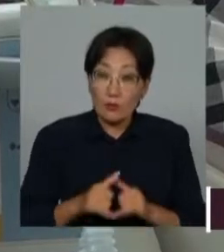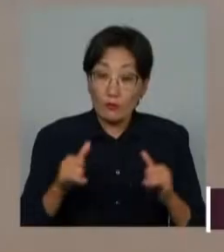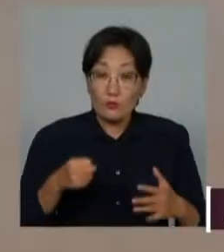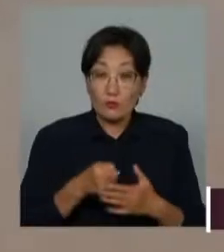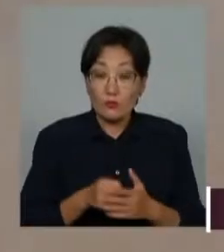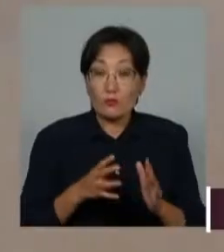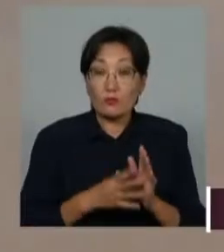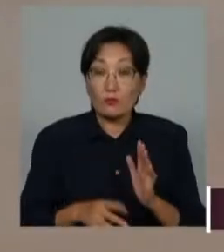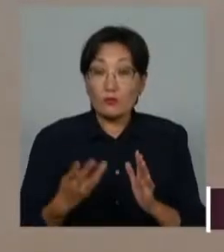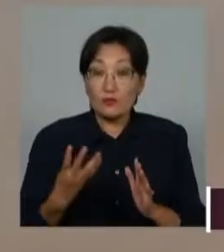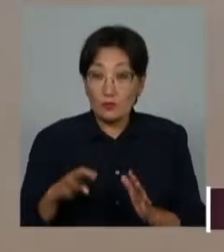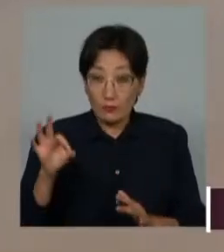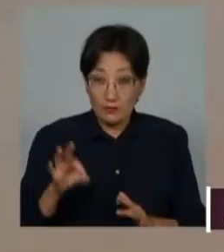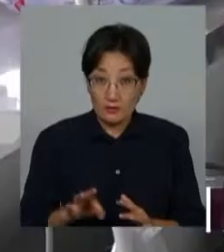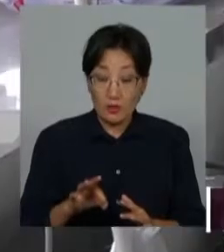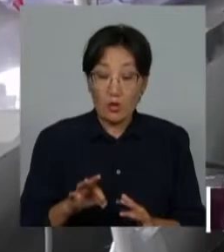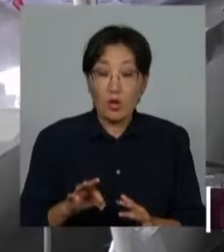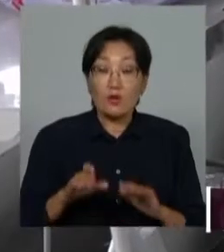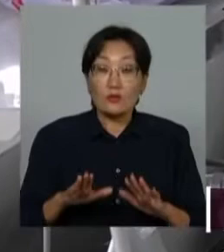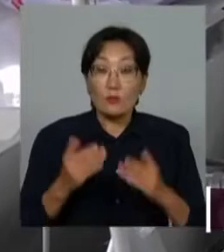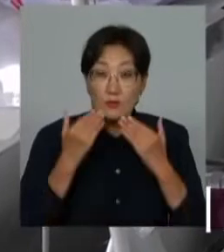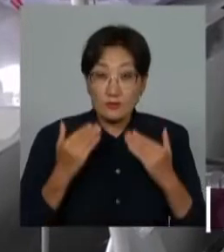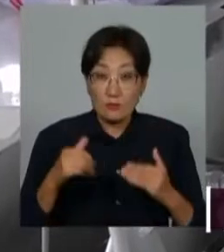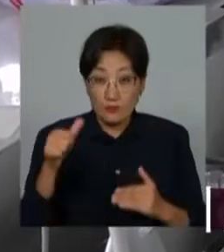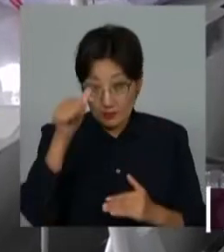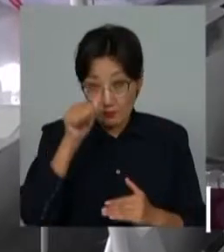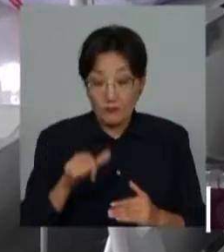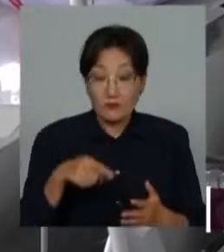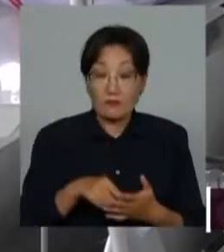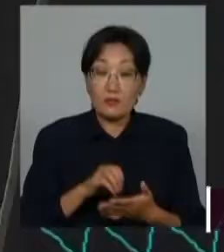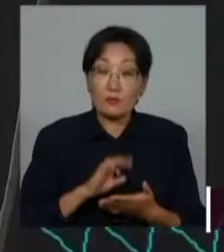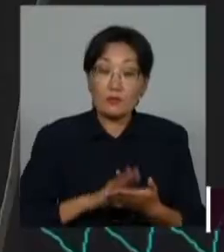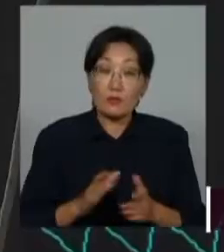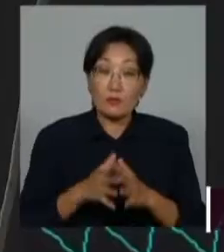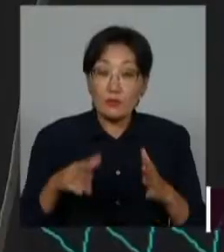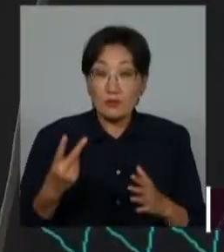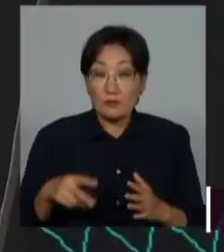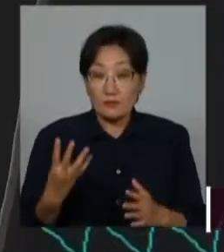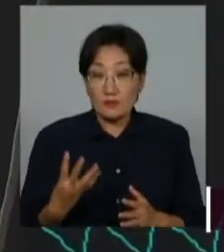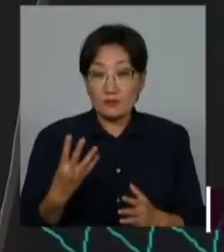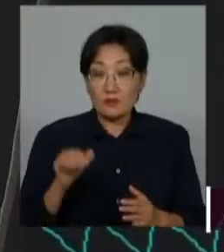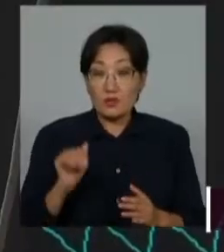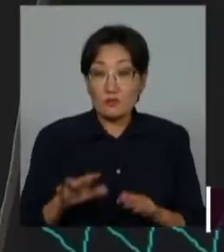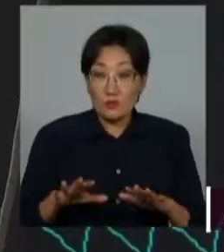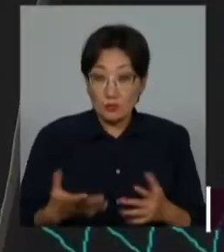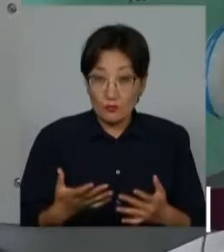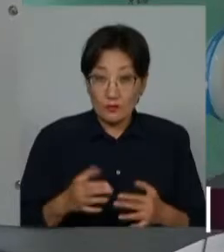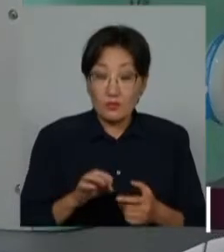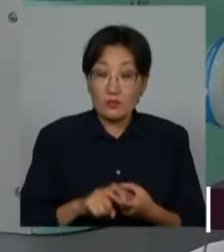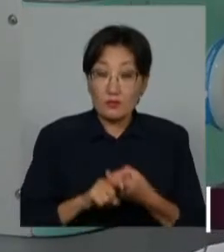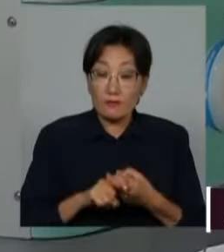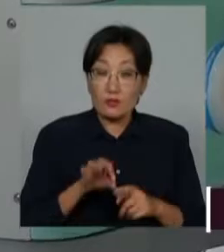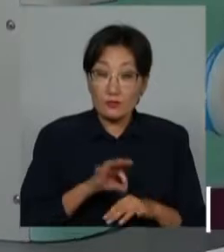до 94%. Только за последний месяц в городе зарегистрировано больше 24 тысяч случаев